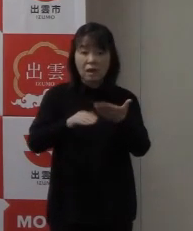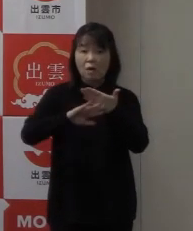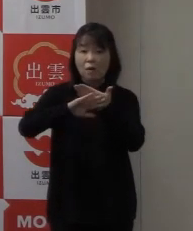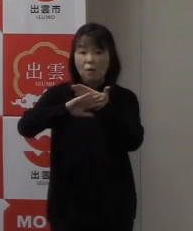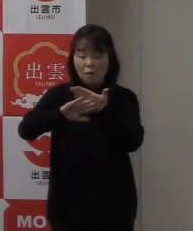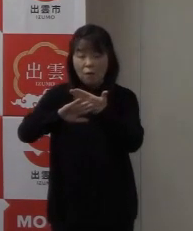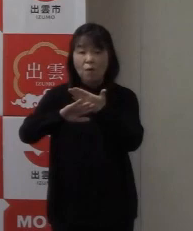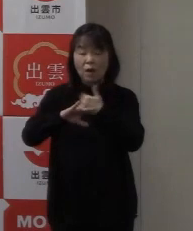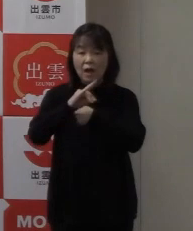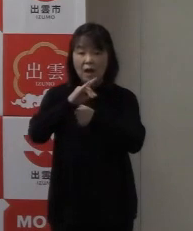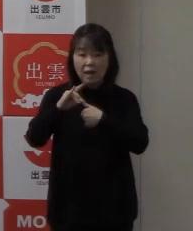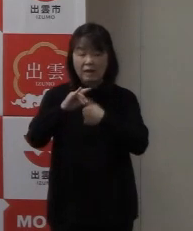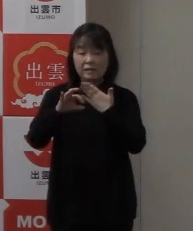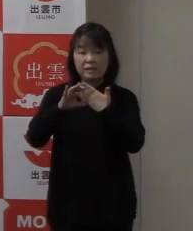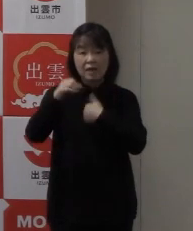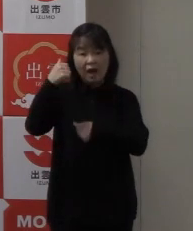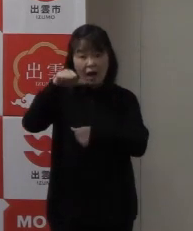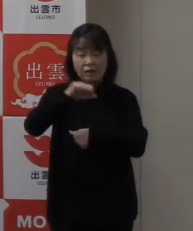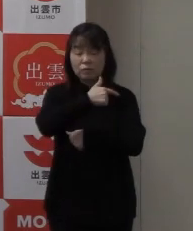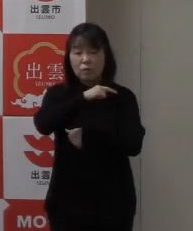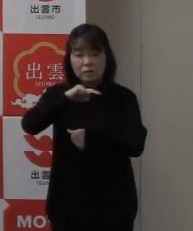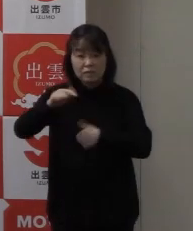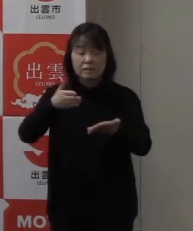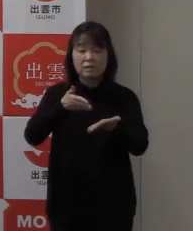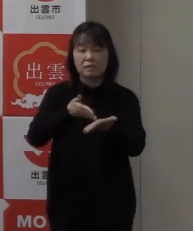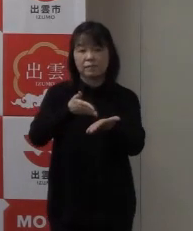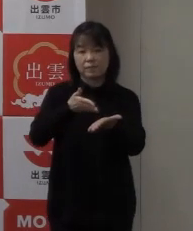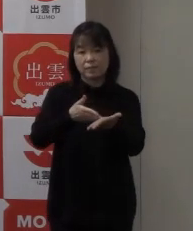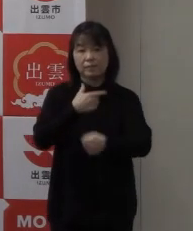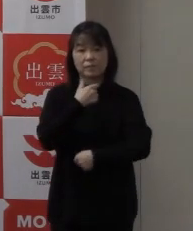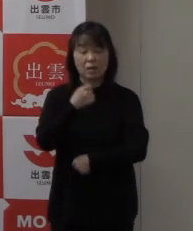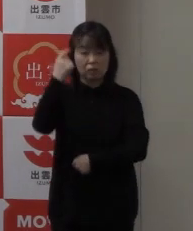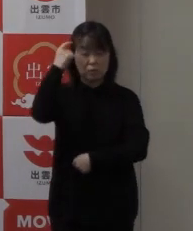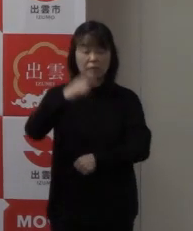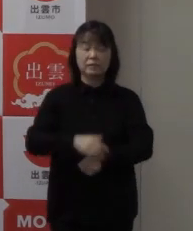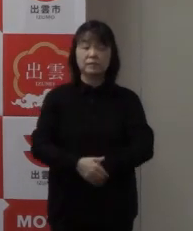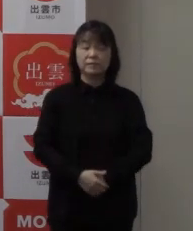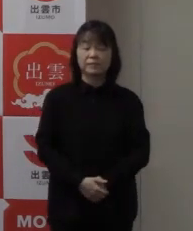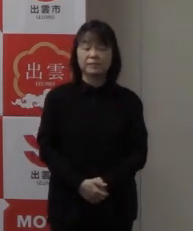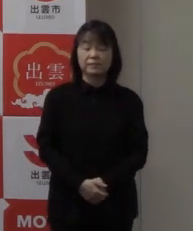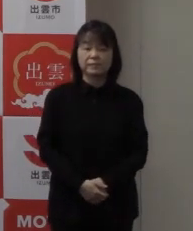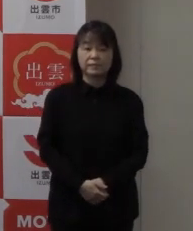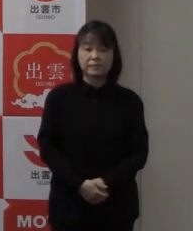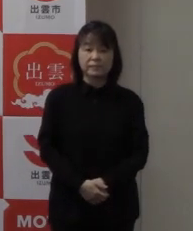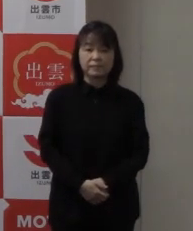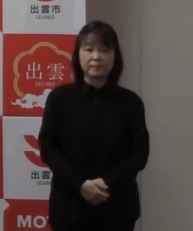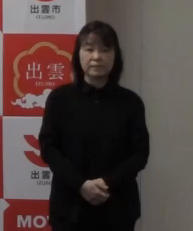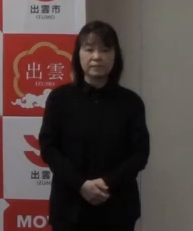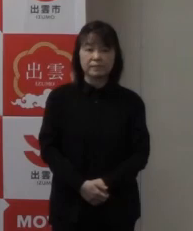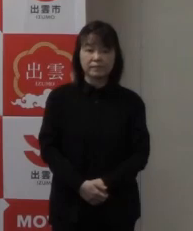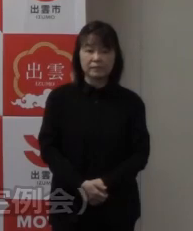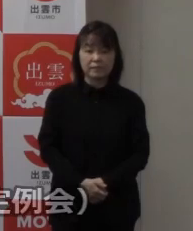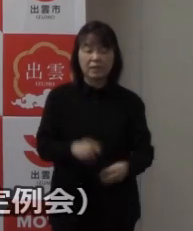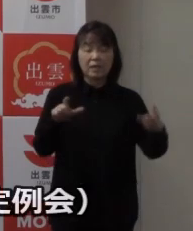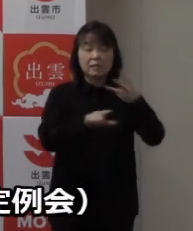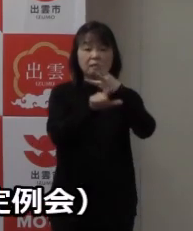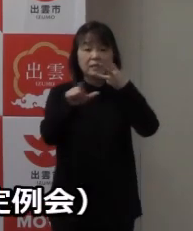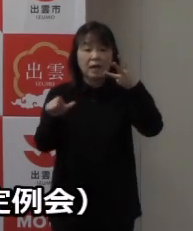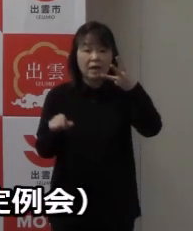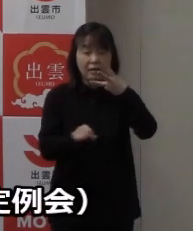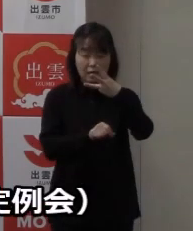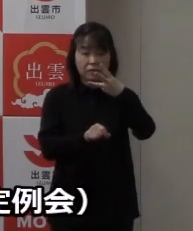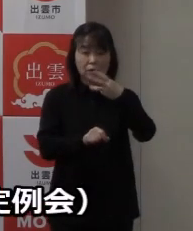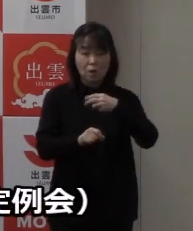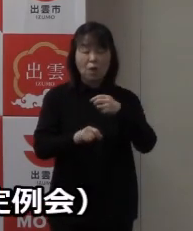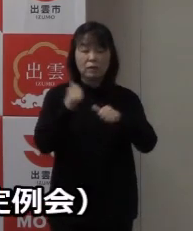も今日はお話ししたいと、お知らせしたいというふうに思います。まず最初に、3月第6